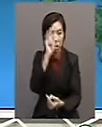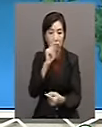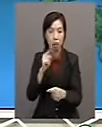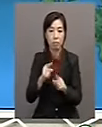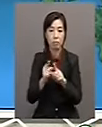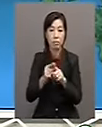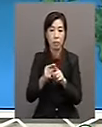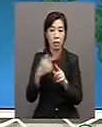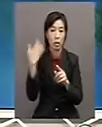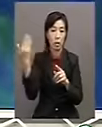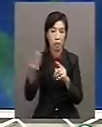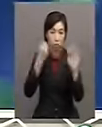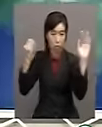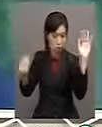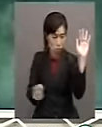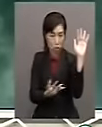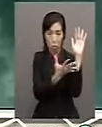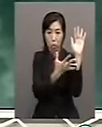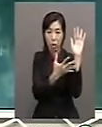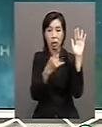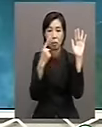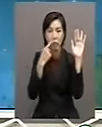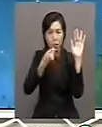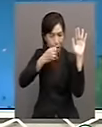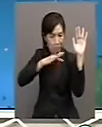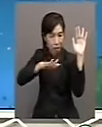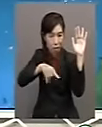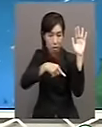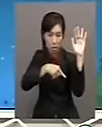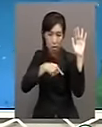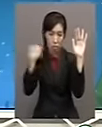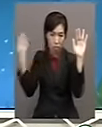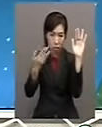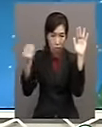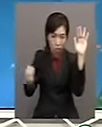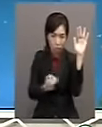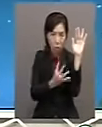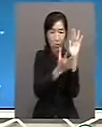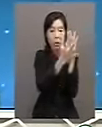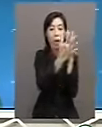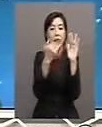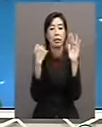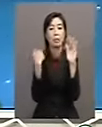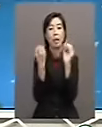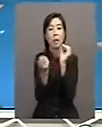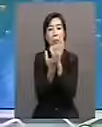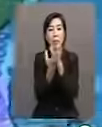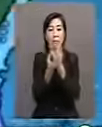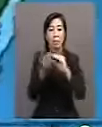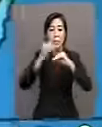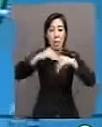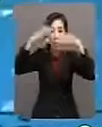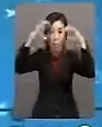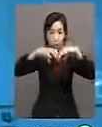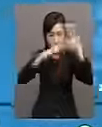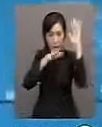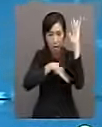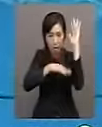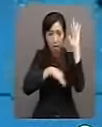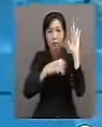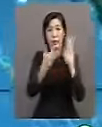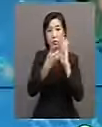จัยมรสุมตะวันตกเฉียงใต้นะครับยังคงพัดนำความชื้นปกคลุมทางด้านฝั่งตะวันตกและฝั่งอันดามันนะครับเพิ่มฝนในบริเวณของภาคใต้และบริเวณ